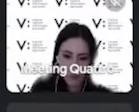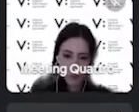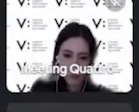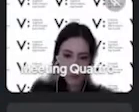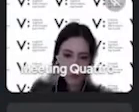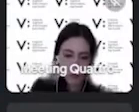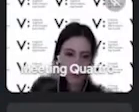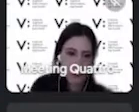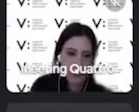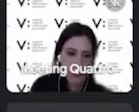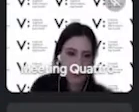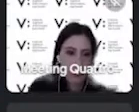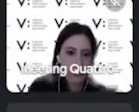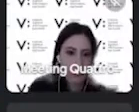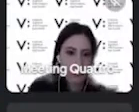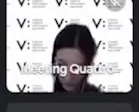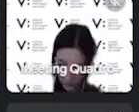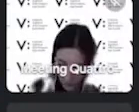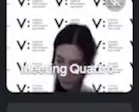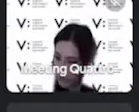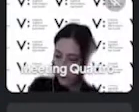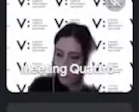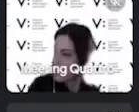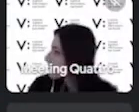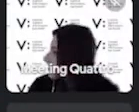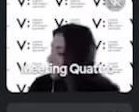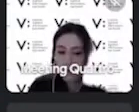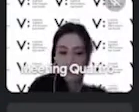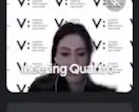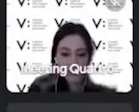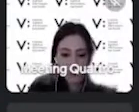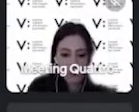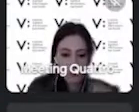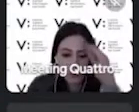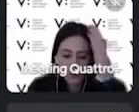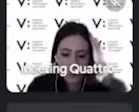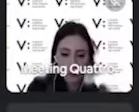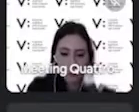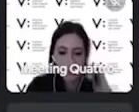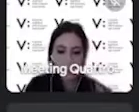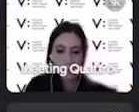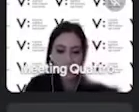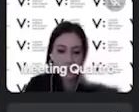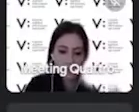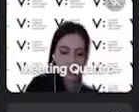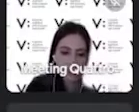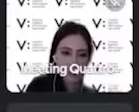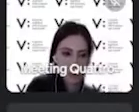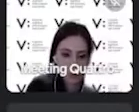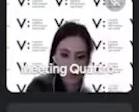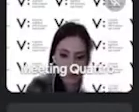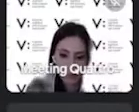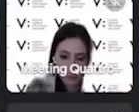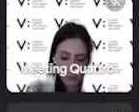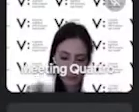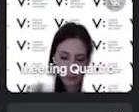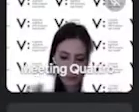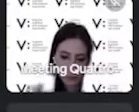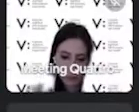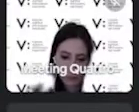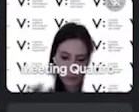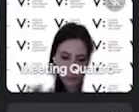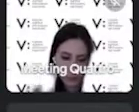che ovviamente toccano diverse discipline, quindi prevalentemente diritto amministrativo, diritto costituzionale,